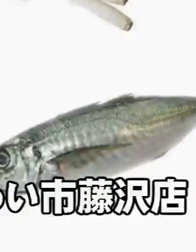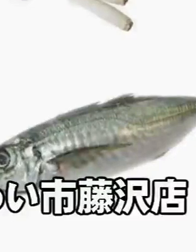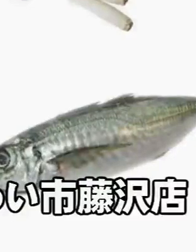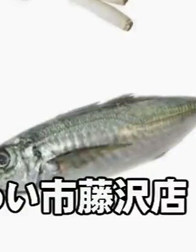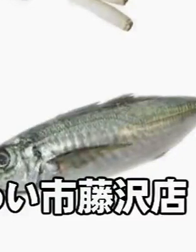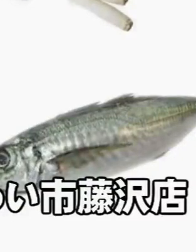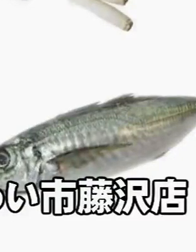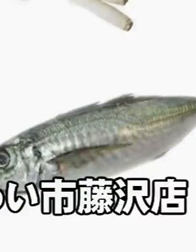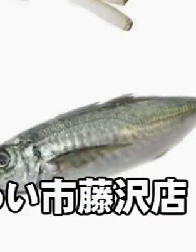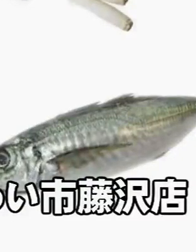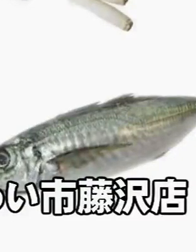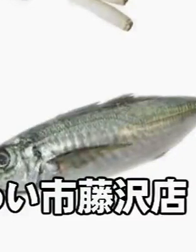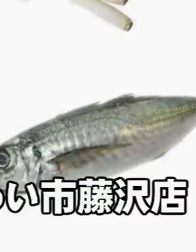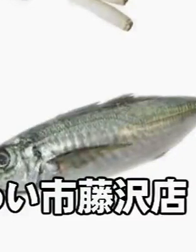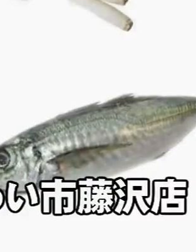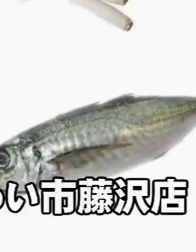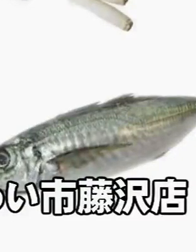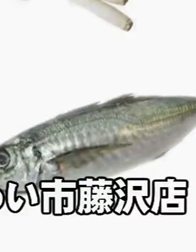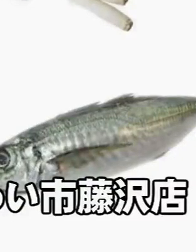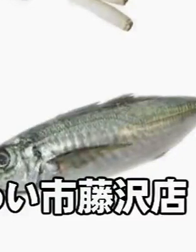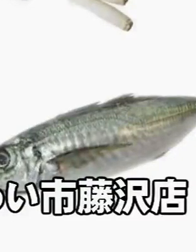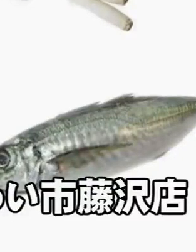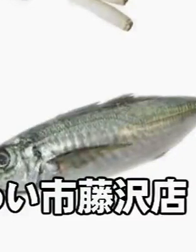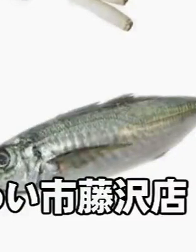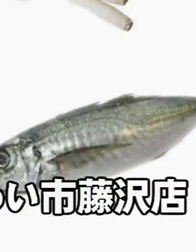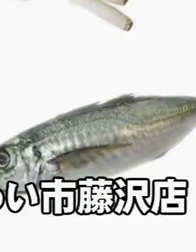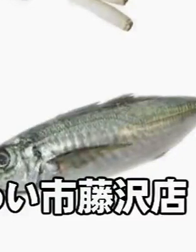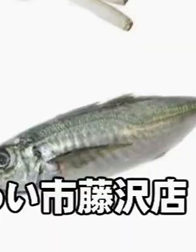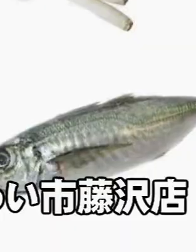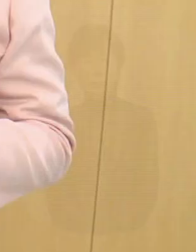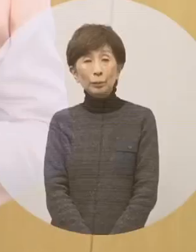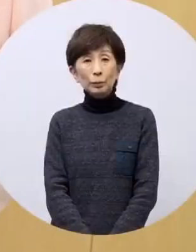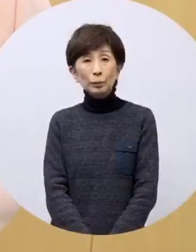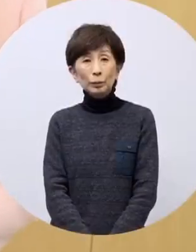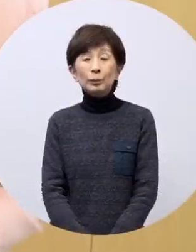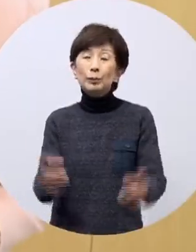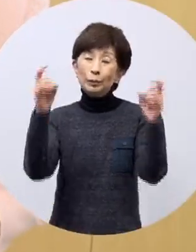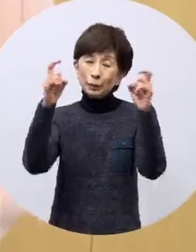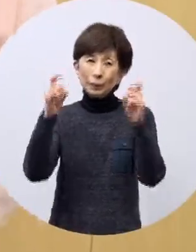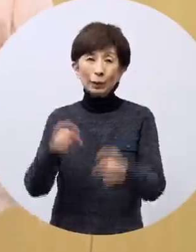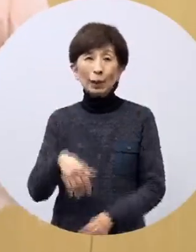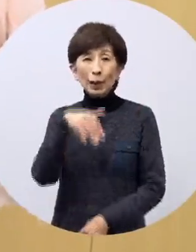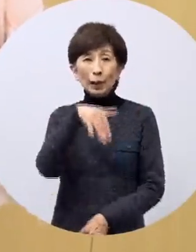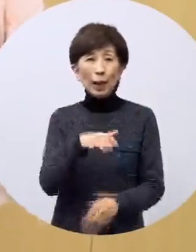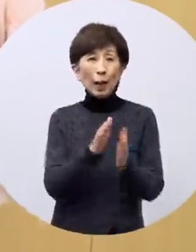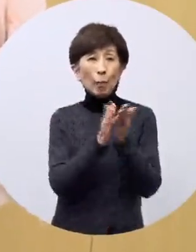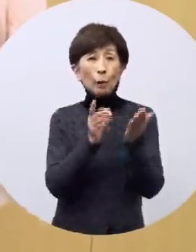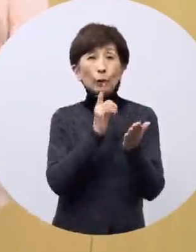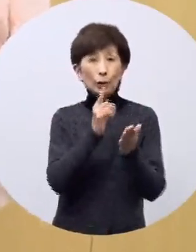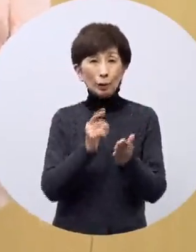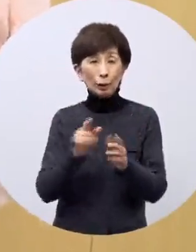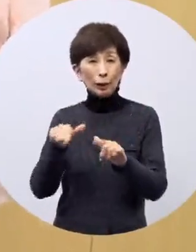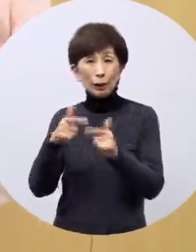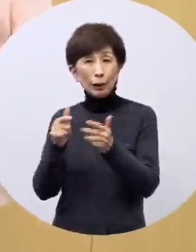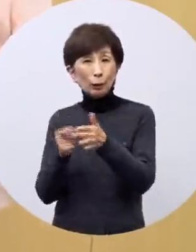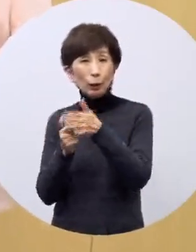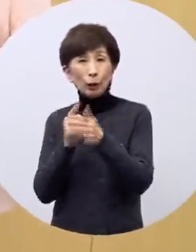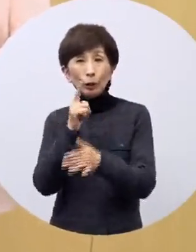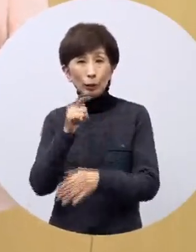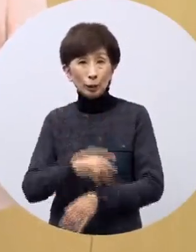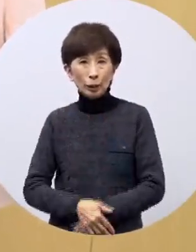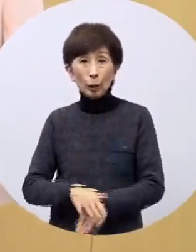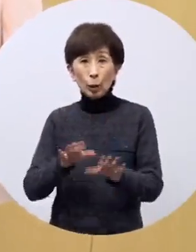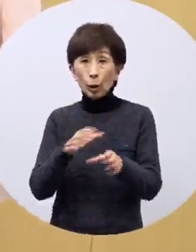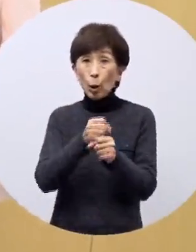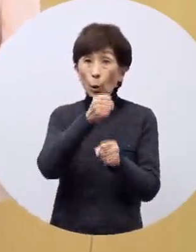地産食材で簡単クッキング、藤沢ご飯。 こんにちは、根本雅彦です。 木村雅子です。 今回は